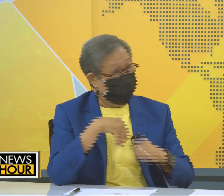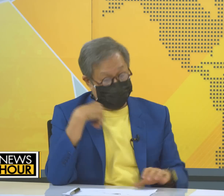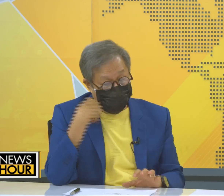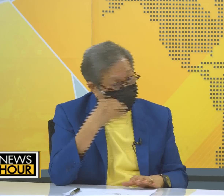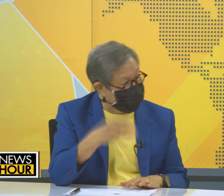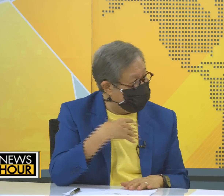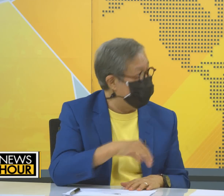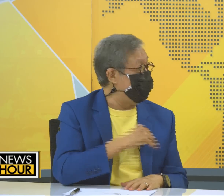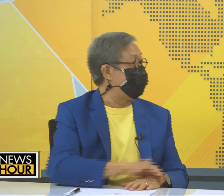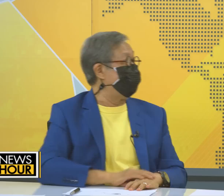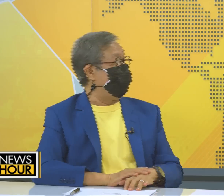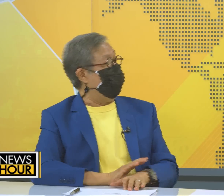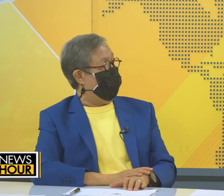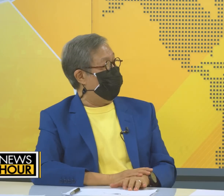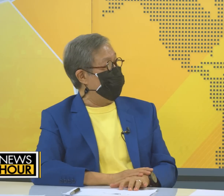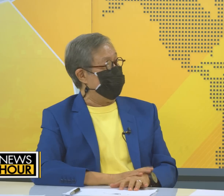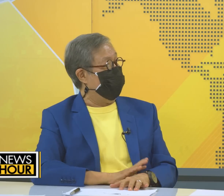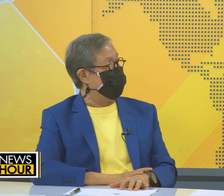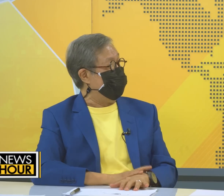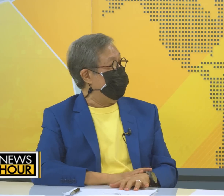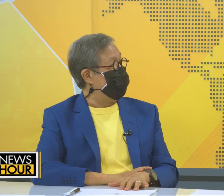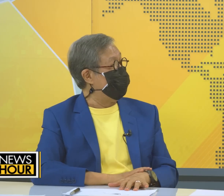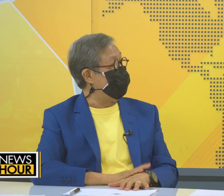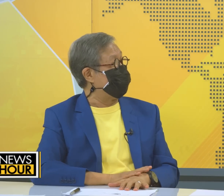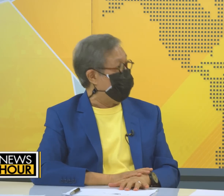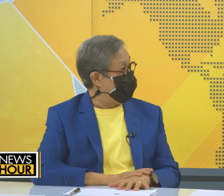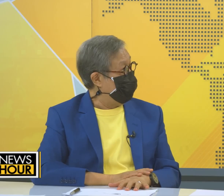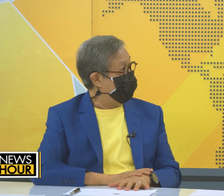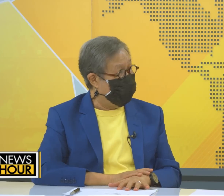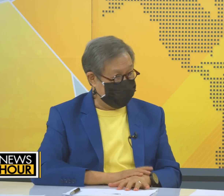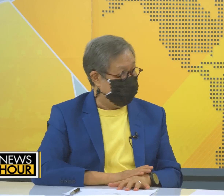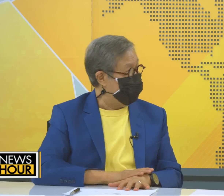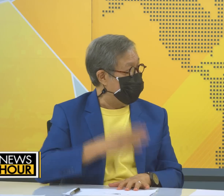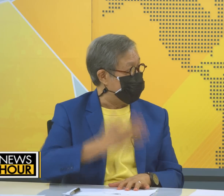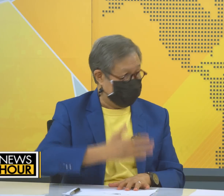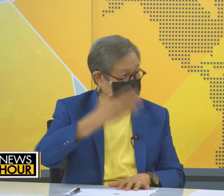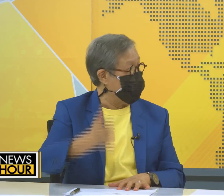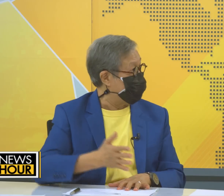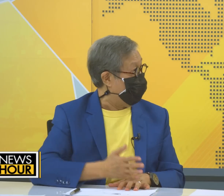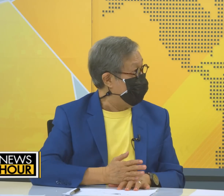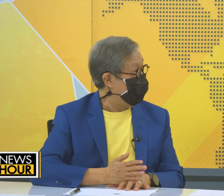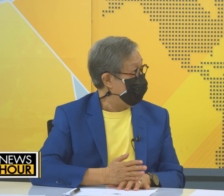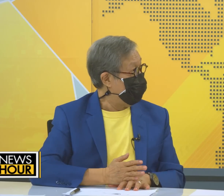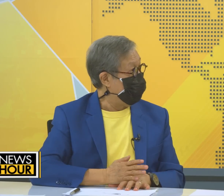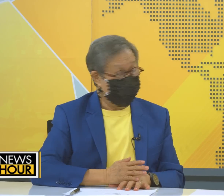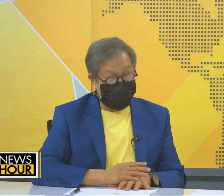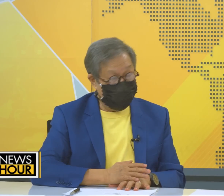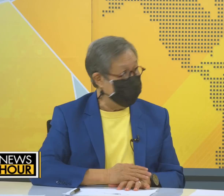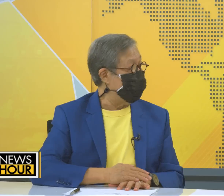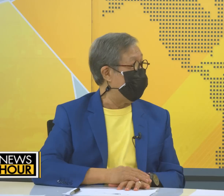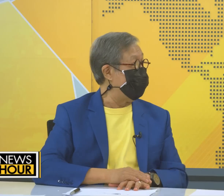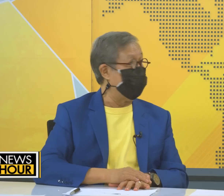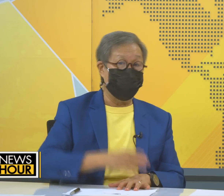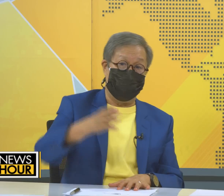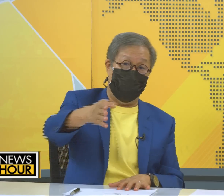กันตำรวจัไม่ได้หรอกวาไม่มีหน้าที่ที่จะจับ เพระวาจับแลวไมได้สบสวนสอบสวนถ้